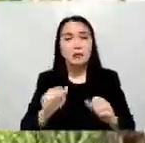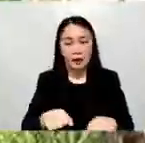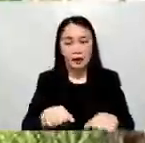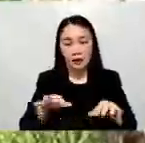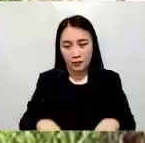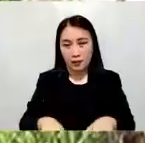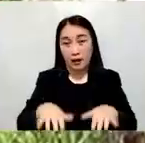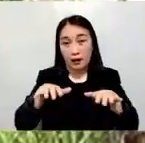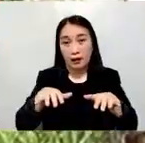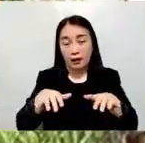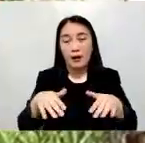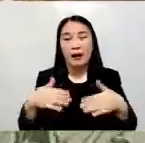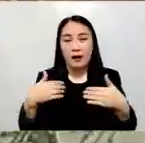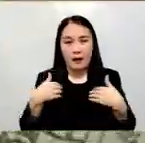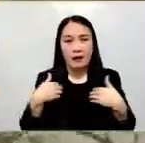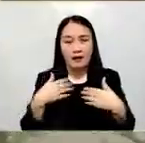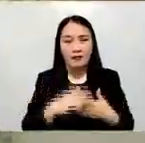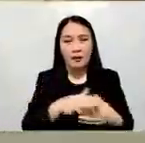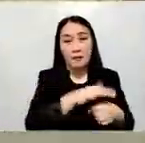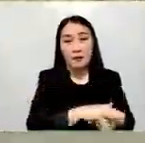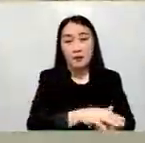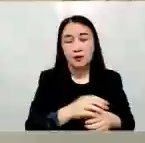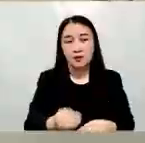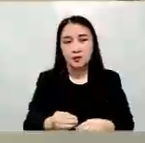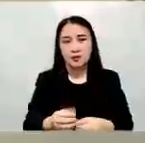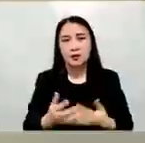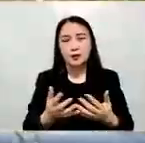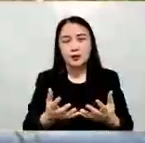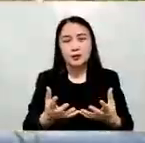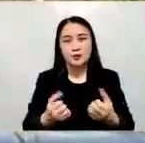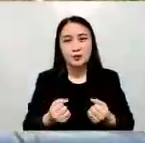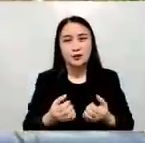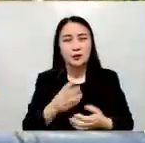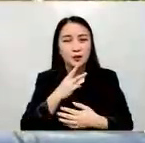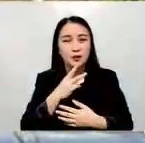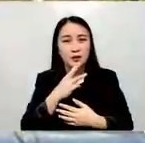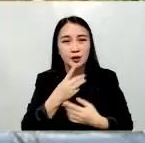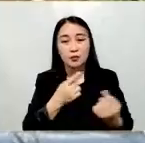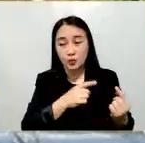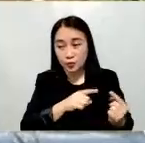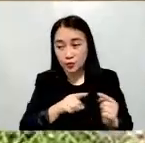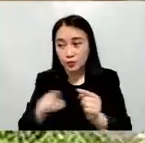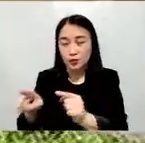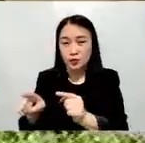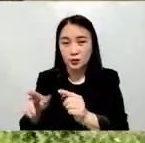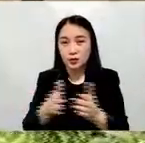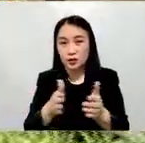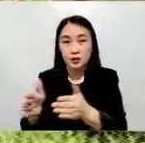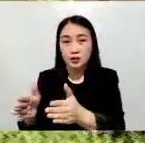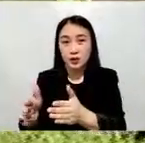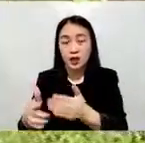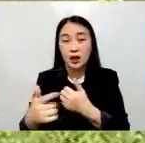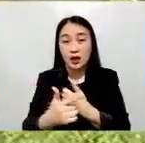pumping station na siyang humihigop ng tubig na napupunta naman sa Laguna Lake. Kapag naman umapaw Hagonoy Creek, 15